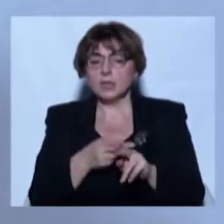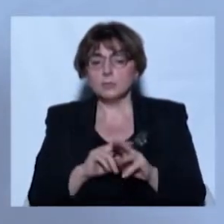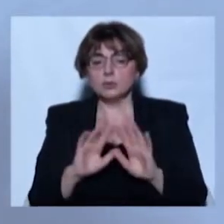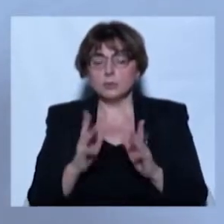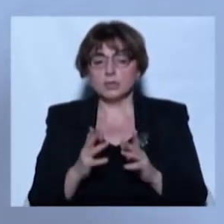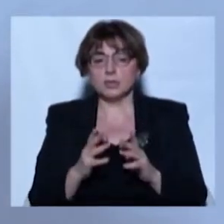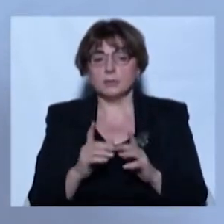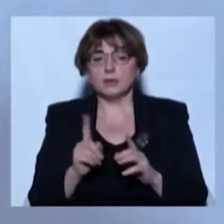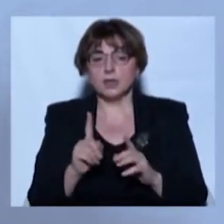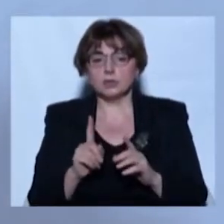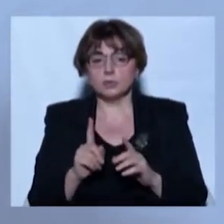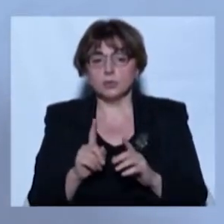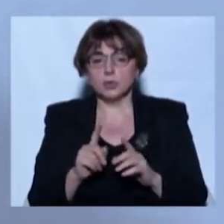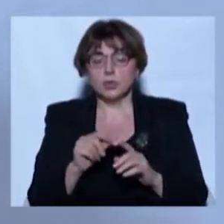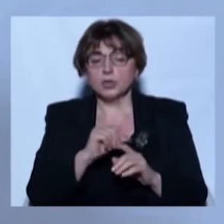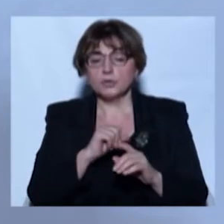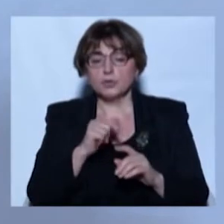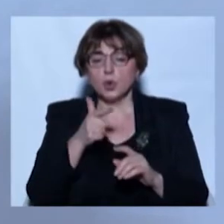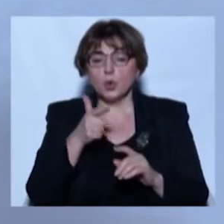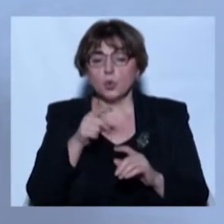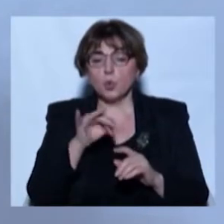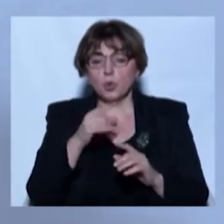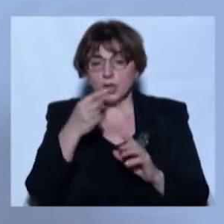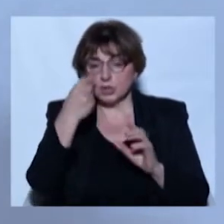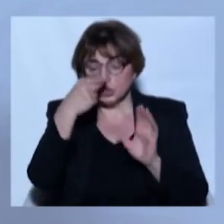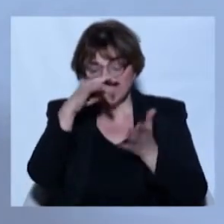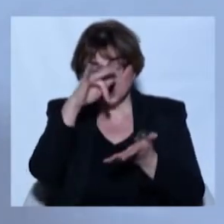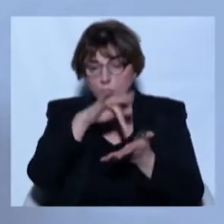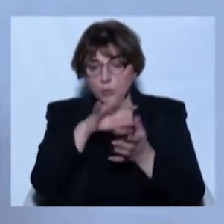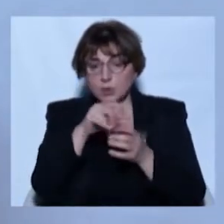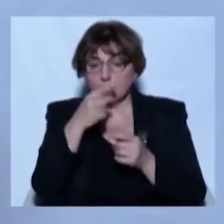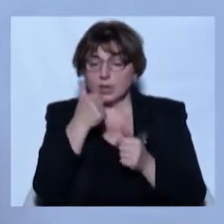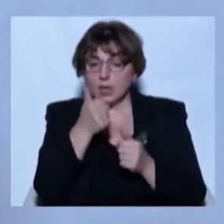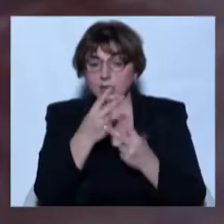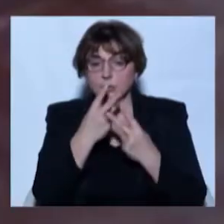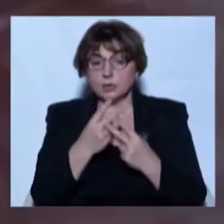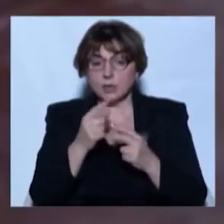դեպարում, մաս գուգիտ չույն ռաջրեց լեպա կարգատ ունդա